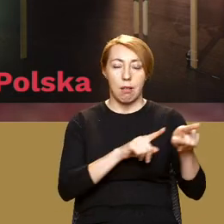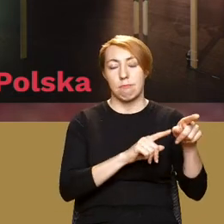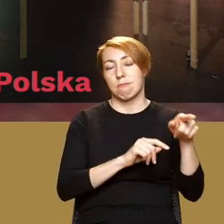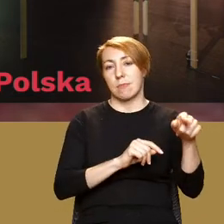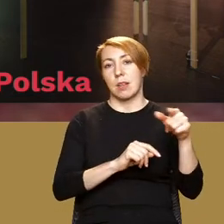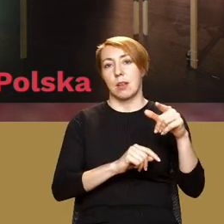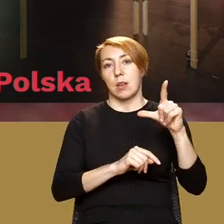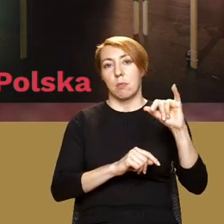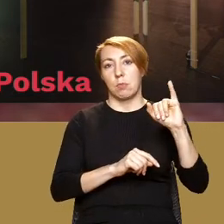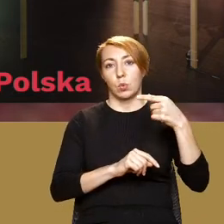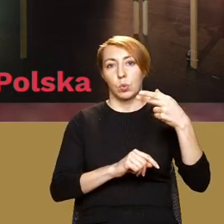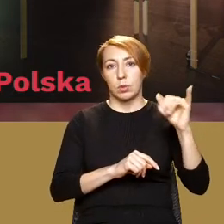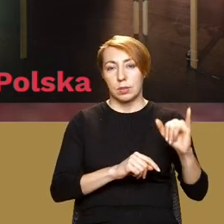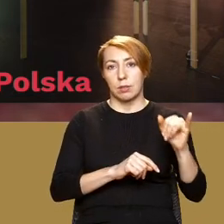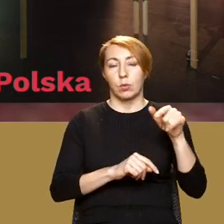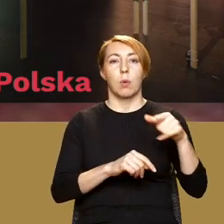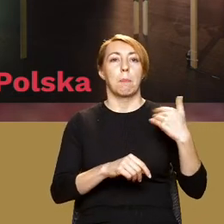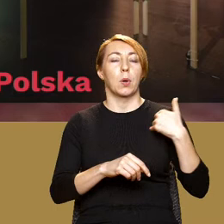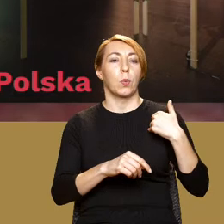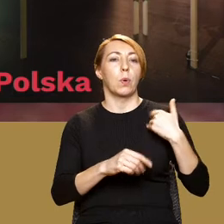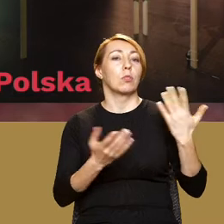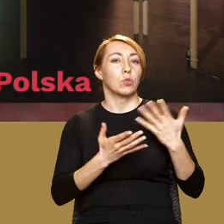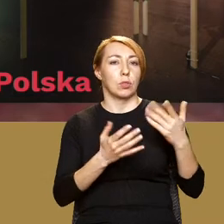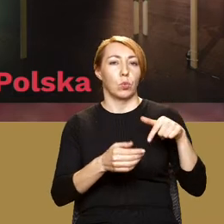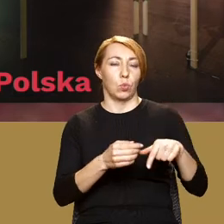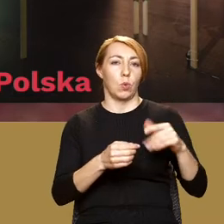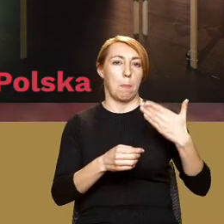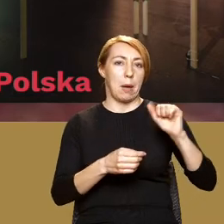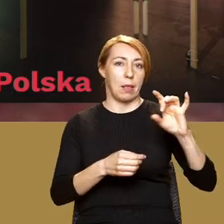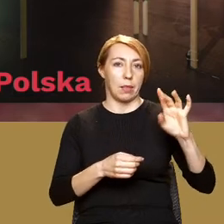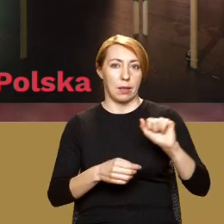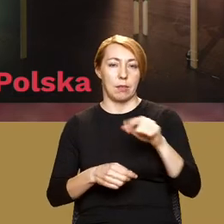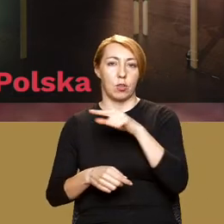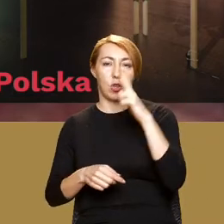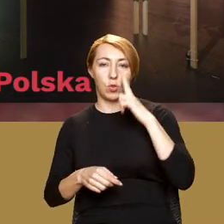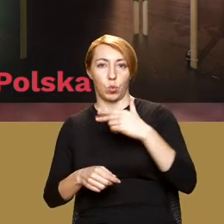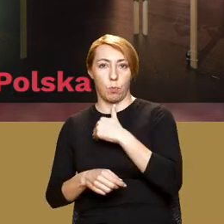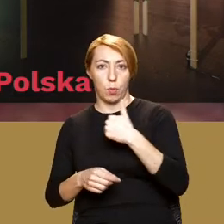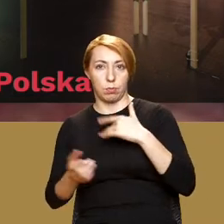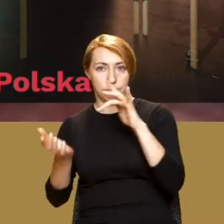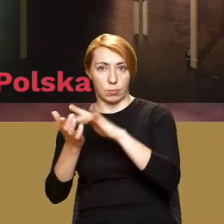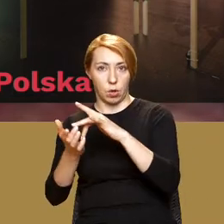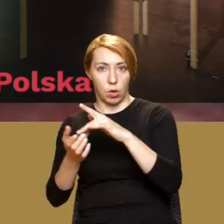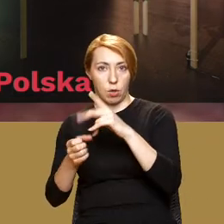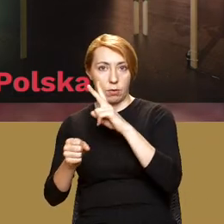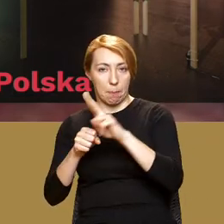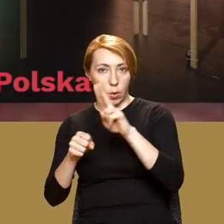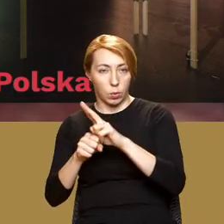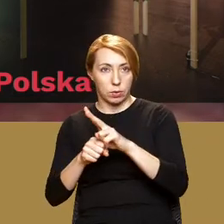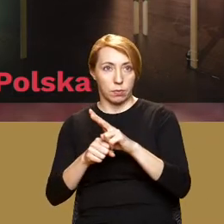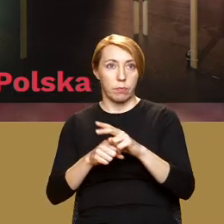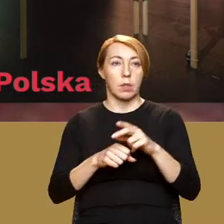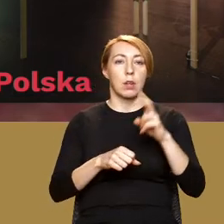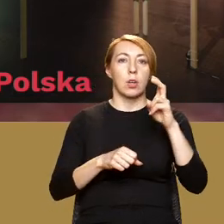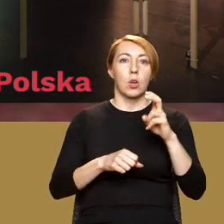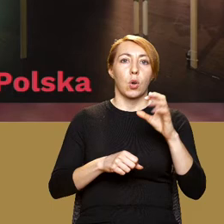zresztą miała miejsce i w Muzeum Manga, i w Instytucie Polskim w Tokio, ale również w Hokusai Sumida Muzeum